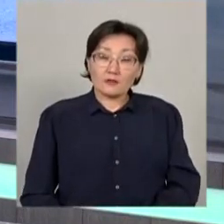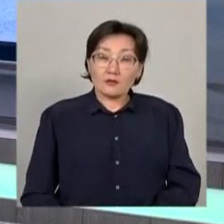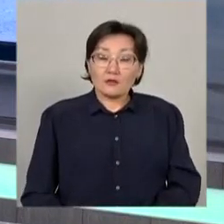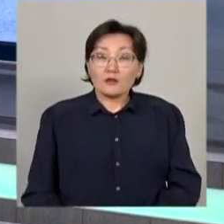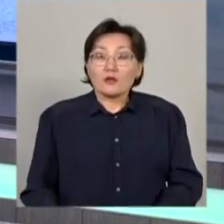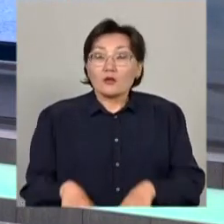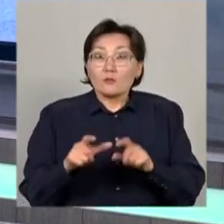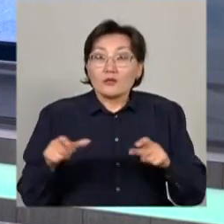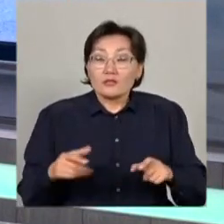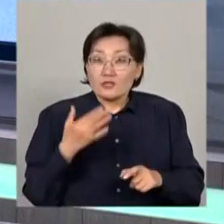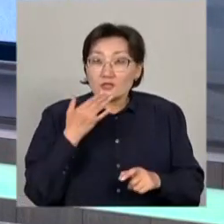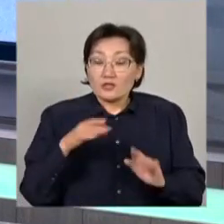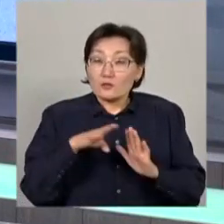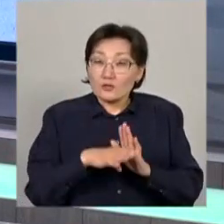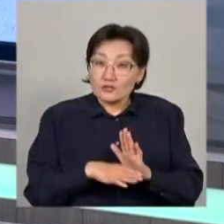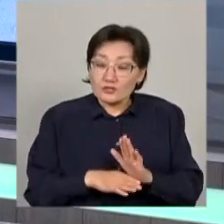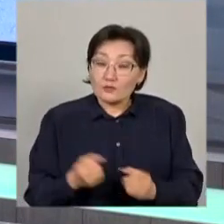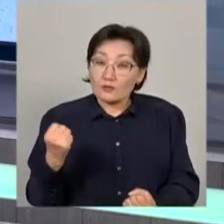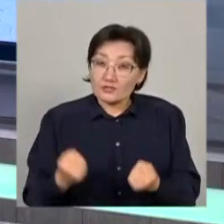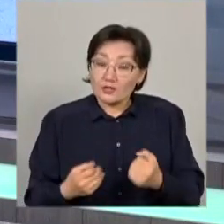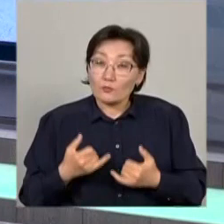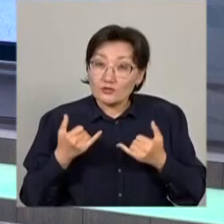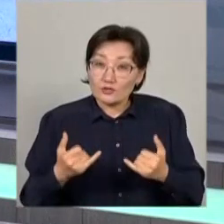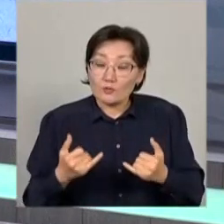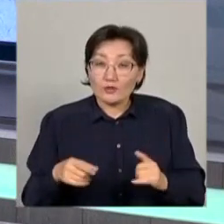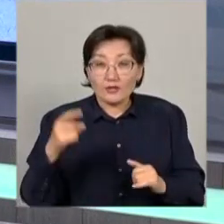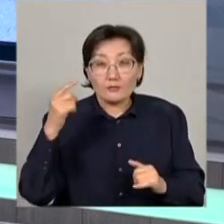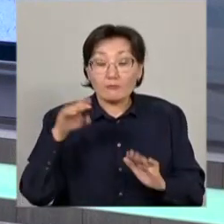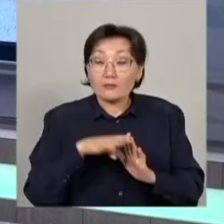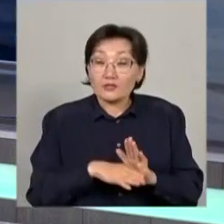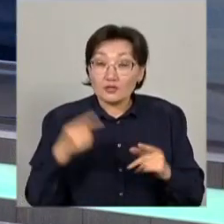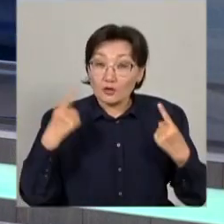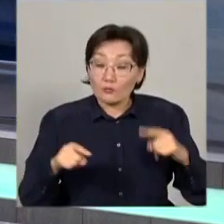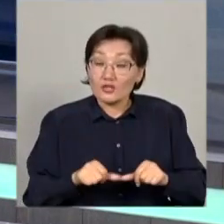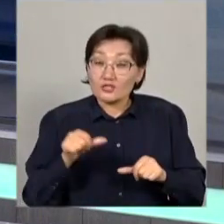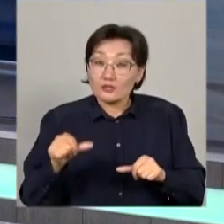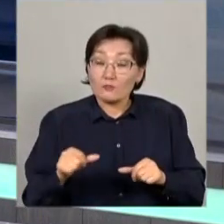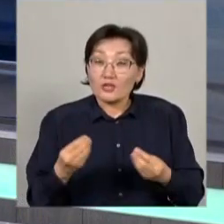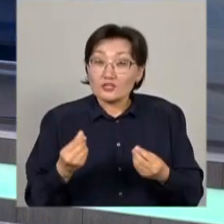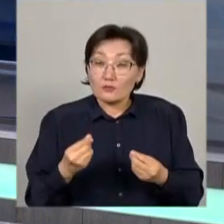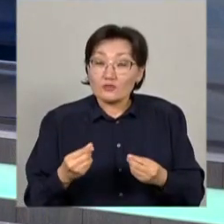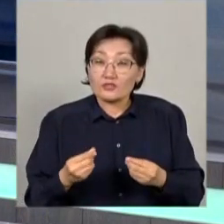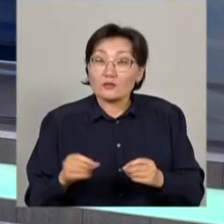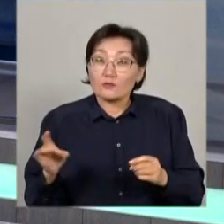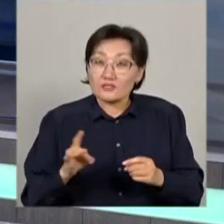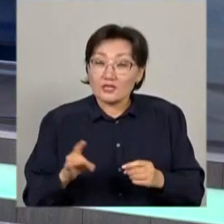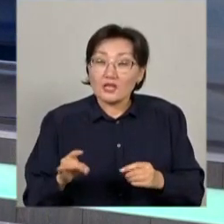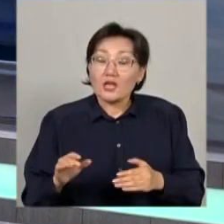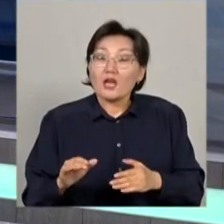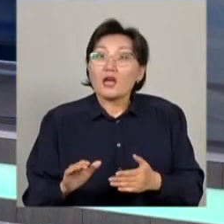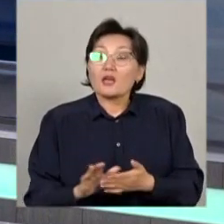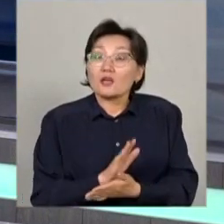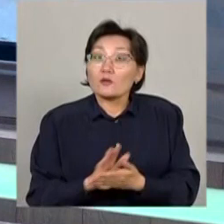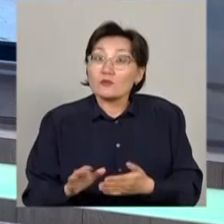Отандастарымыз шетелдік платформалардан кем түспейтін жүргізушілерге арналған қосымша ойлап тапты. Ерекшелігі сол, ақшаның белгілі бір мөлшері қайырымдылыққа